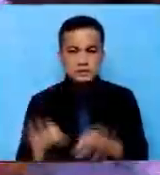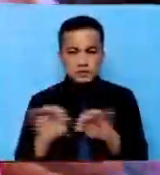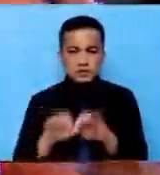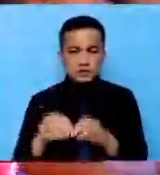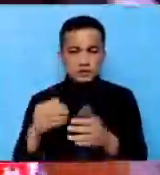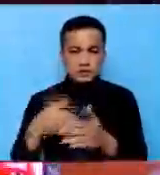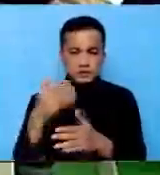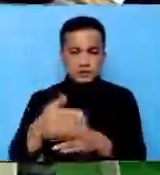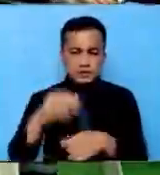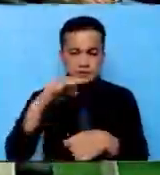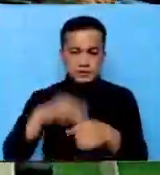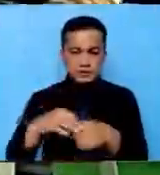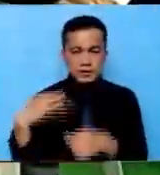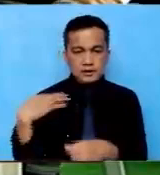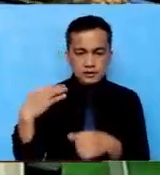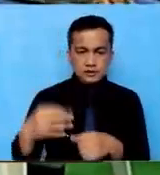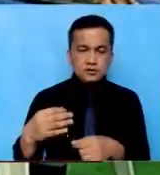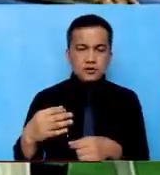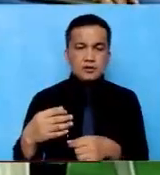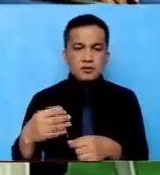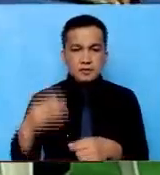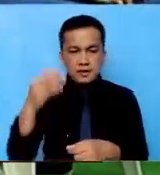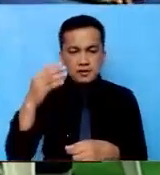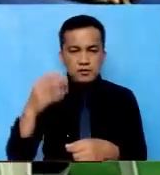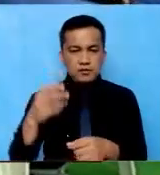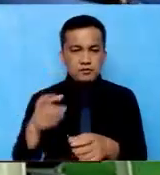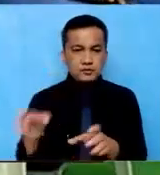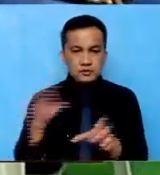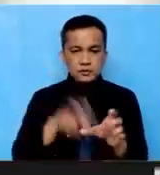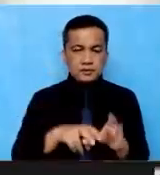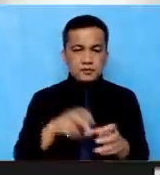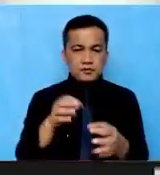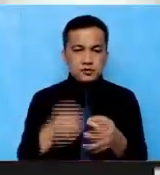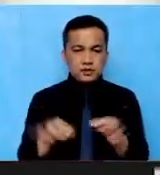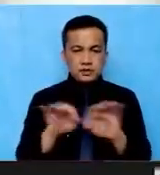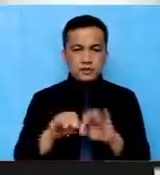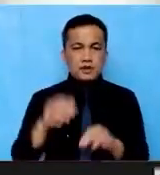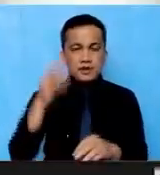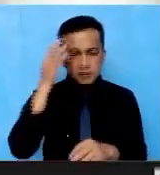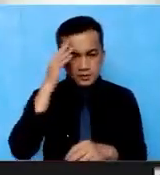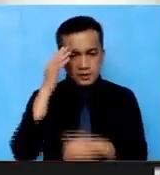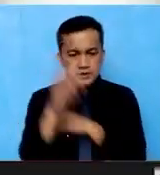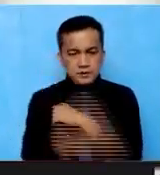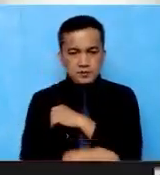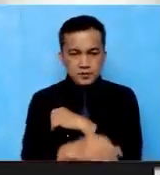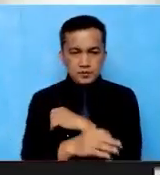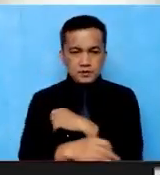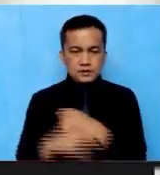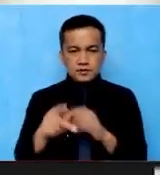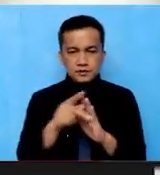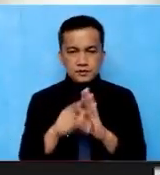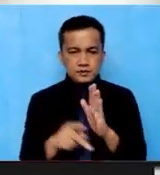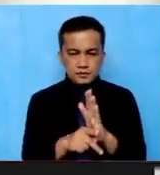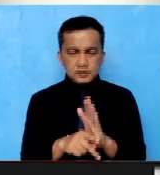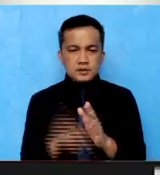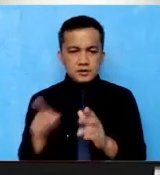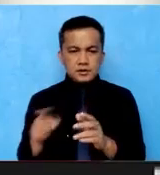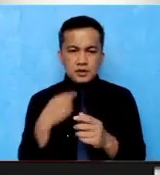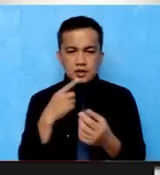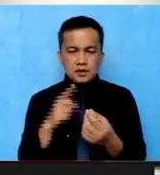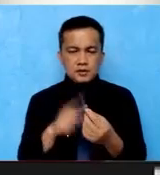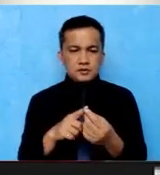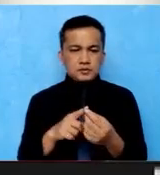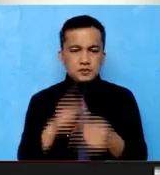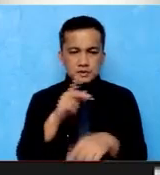ang kandidatong may alam at may malinaw na foreign policy. Definitely have to optimize, leverage and upgrade the Philippines' existing defense agreements.